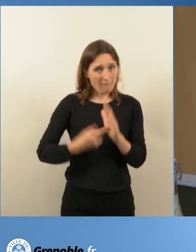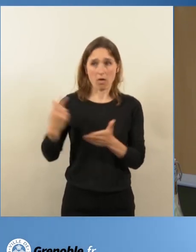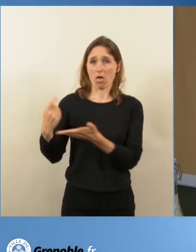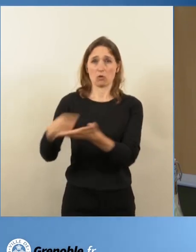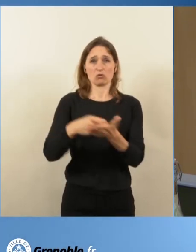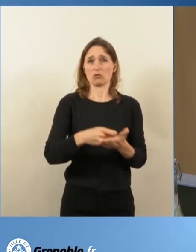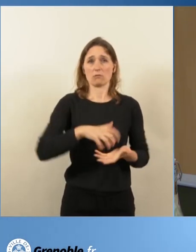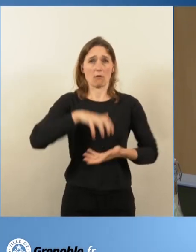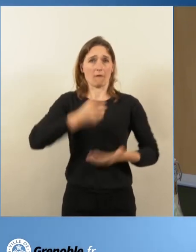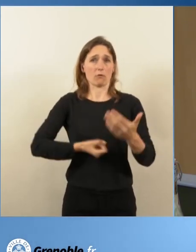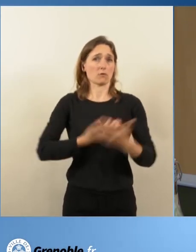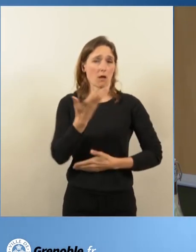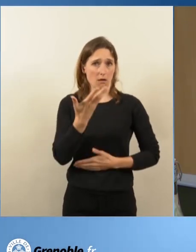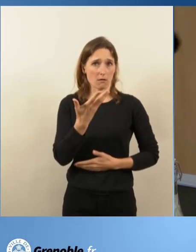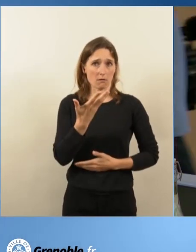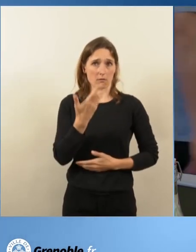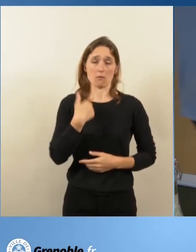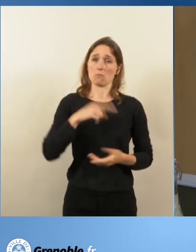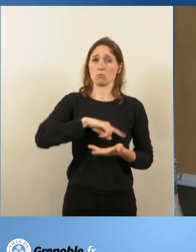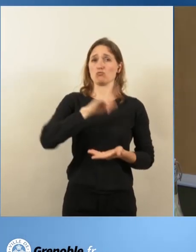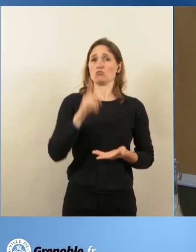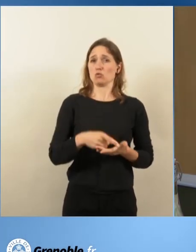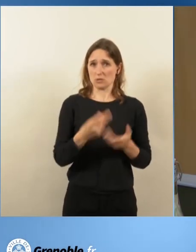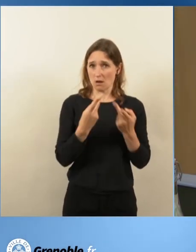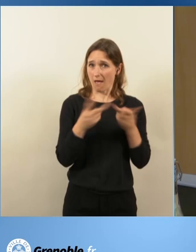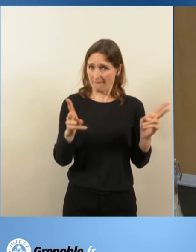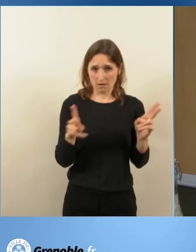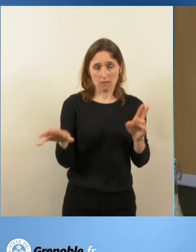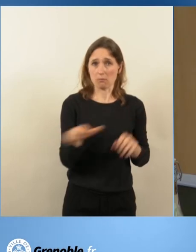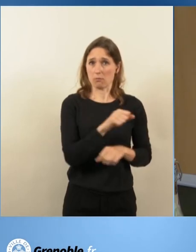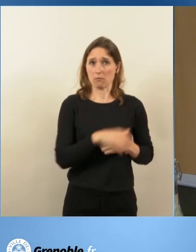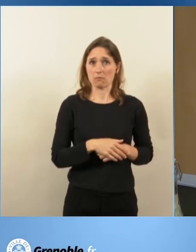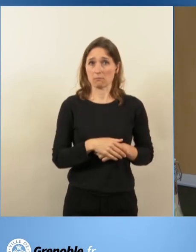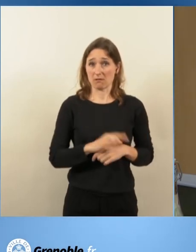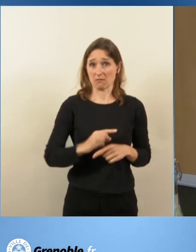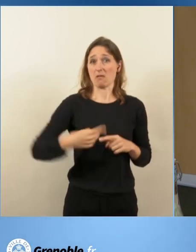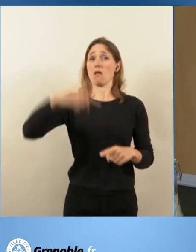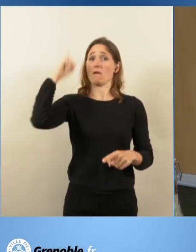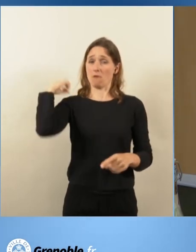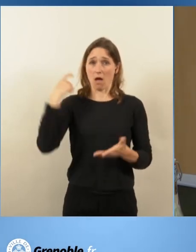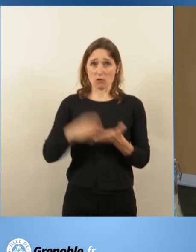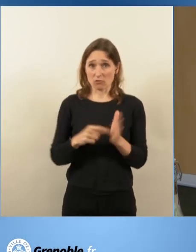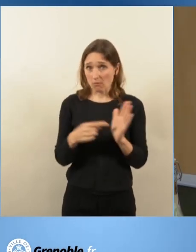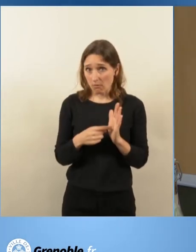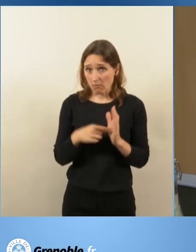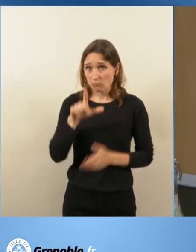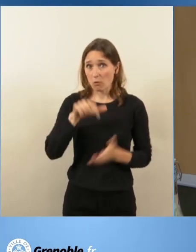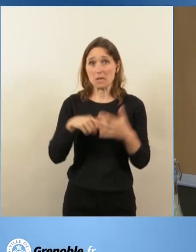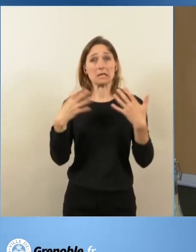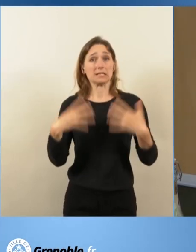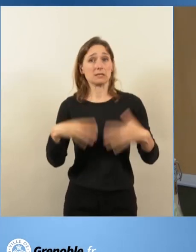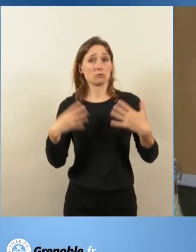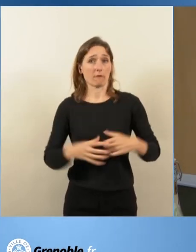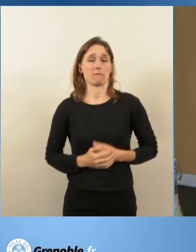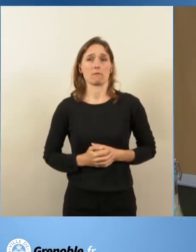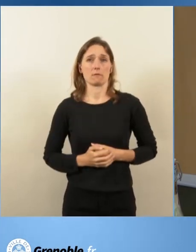en effet la dernière acquisition remonte en 2019 aujourd'hui nous nous pouvons